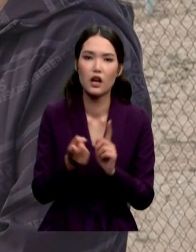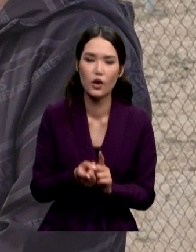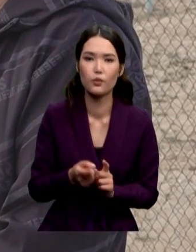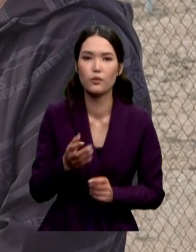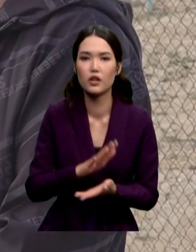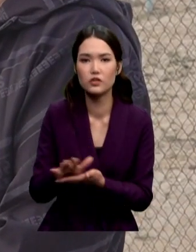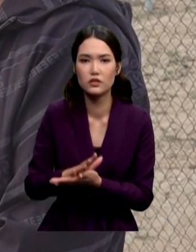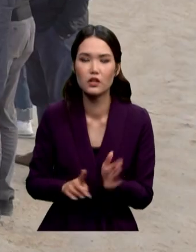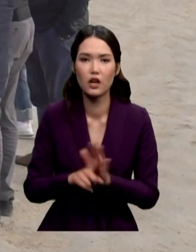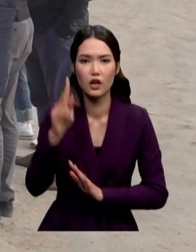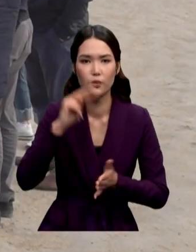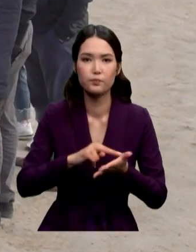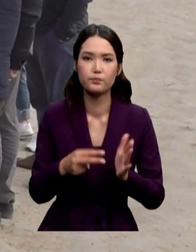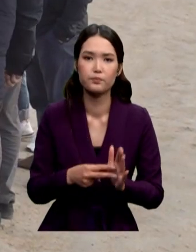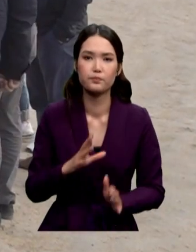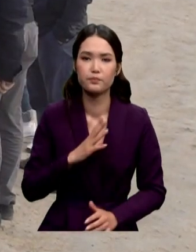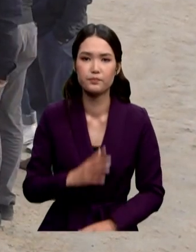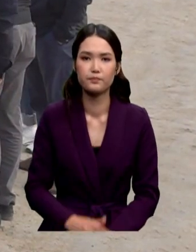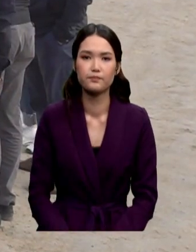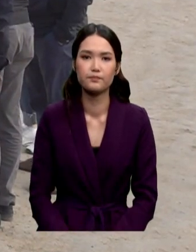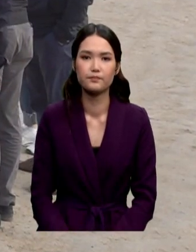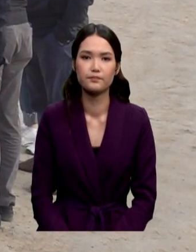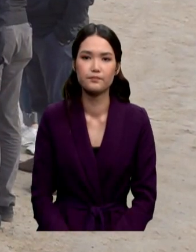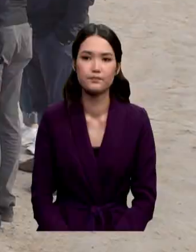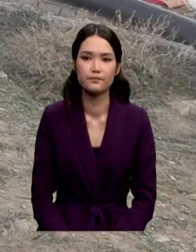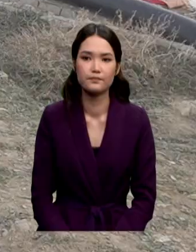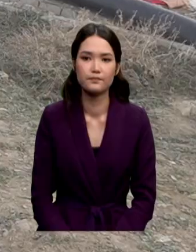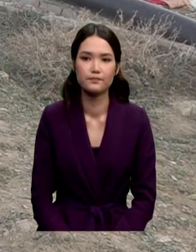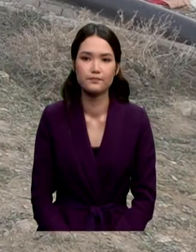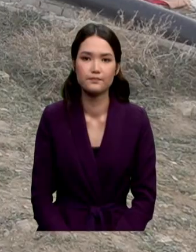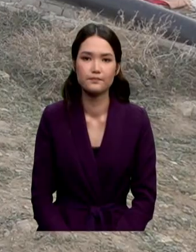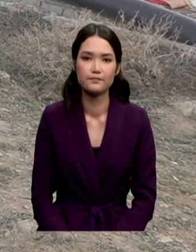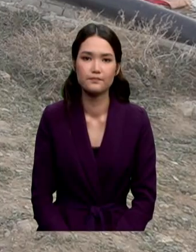залалсыздандыру жұмысы жоспарланған. Нұрлан Қуанышбай, Мұхаммед Шатқан, Маңғыстау облысы, Атамекен Бизнес.